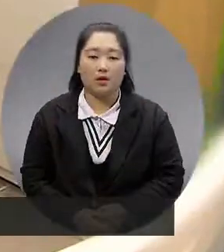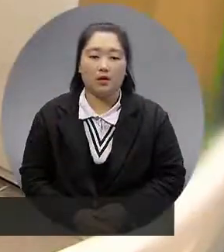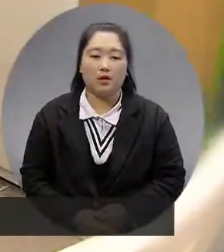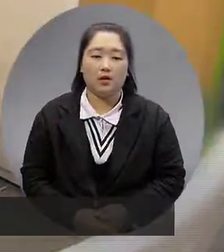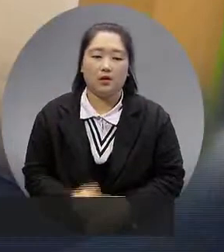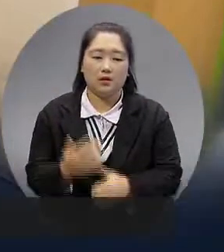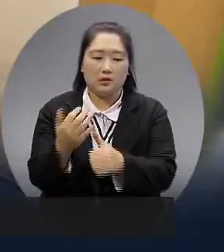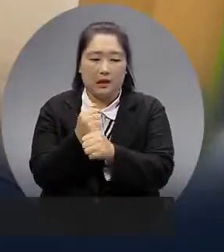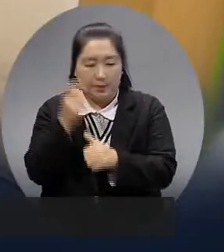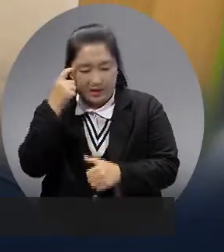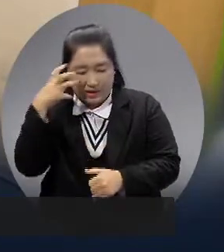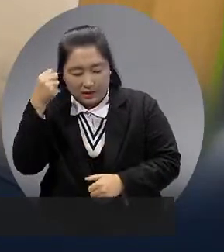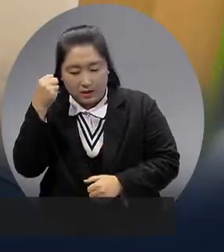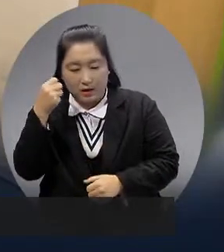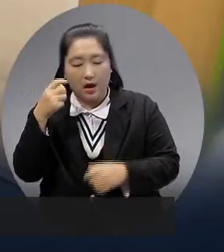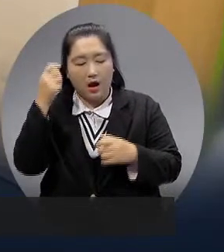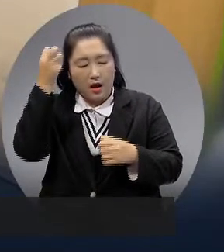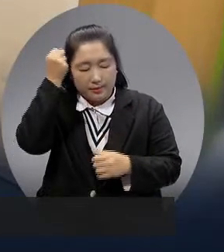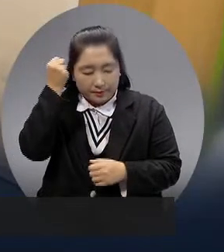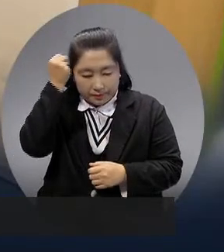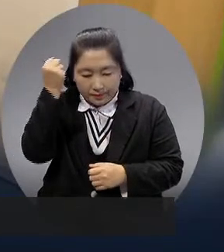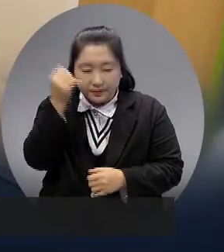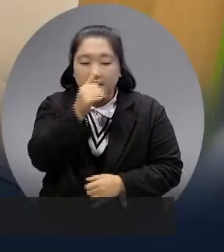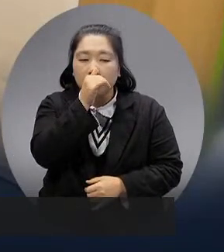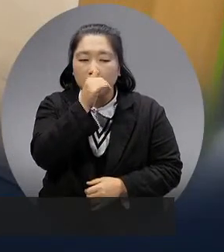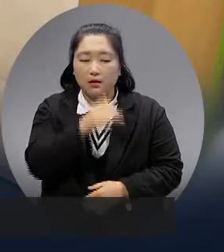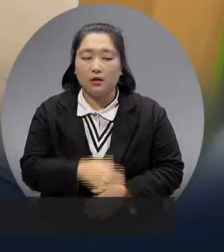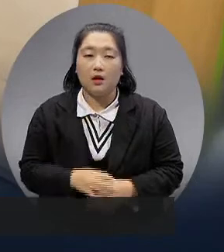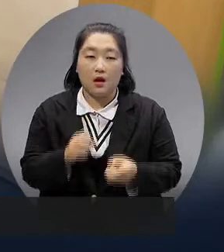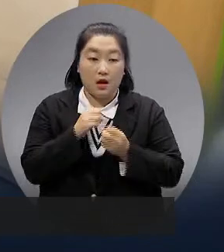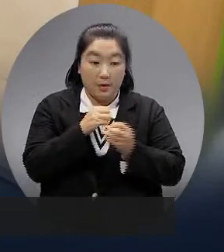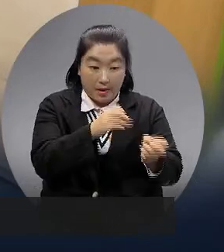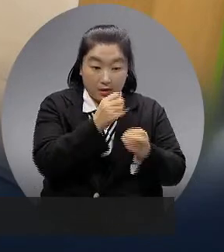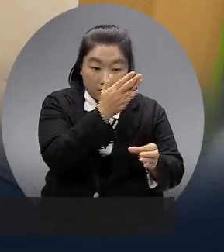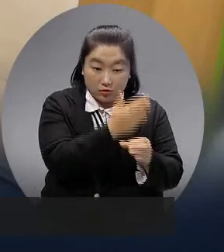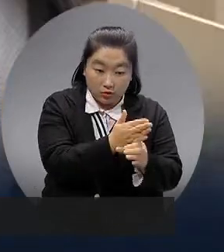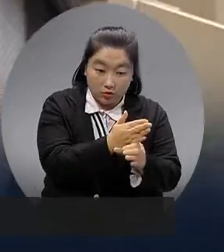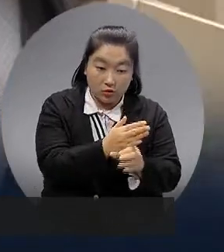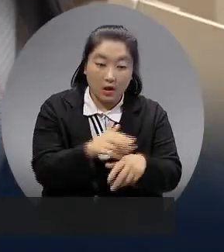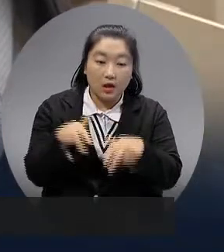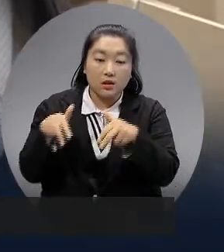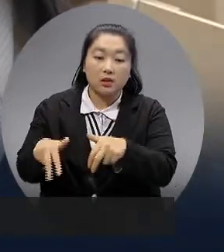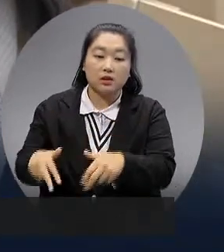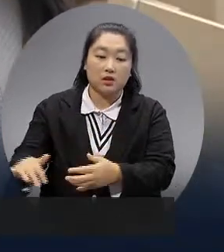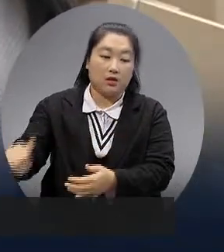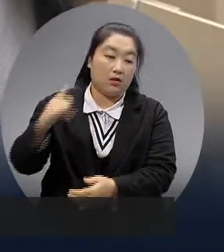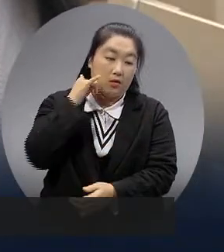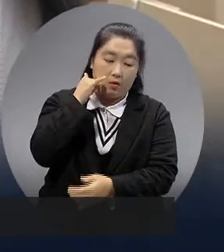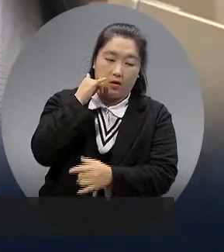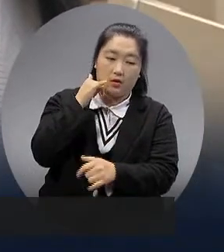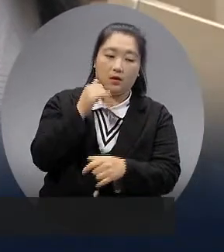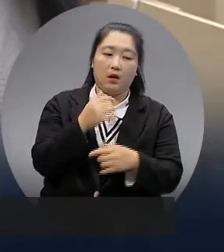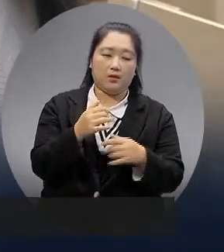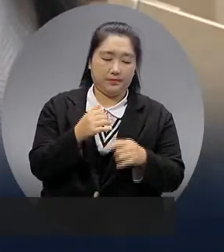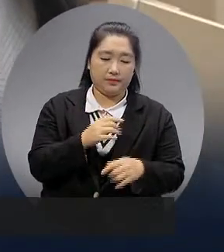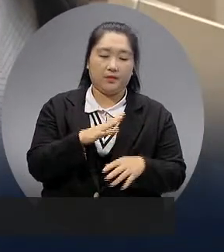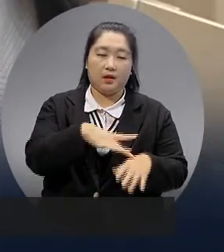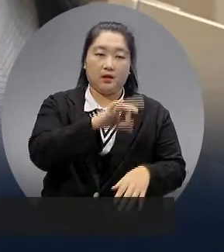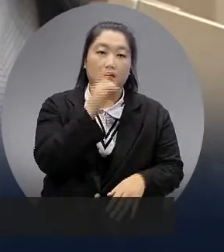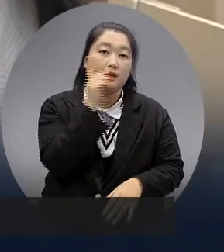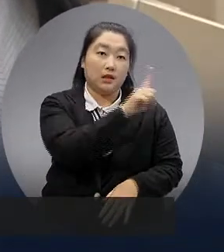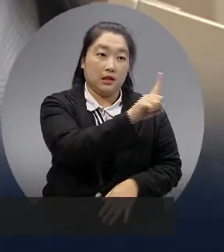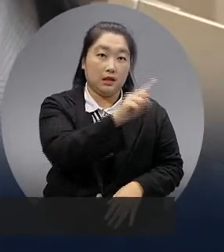잡아야 된다는 생각을 항상 머릿속에 갖고 있었습니다. 배달하러 가고 있었는 중 와중에 저희 직원으로부터 연락을